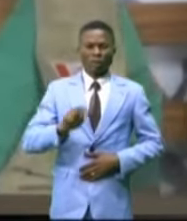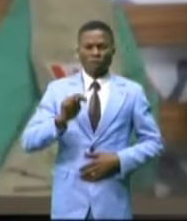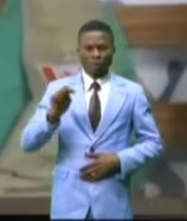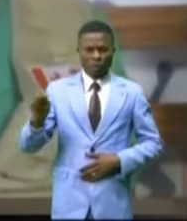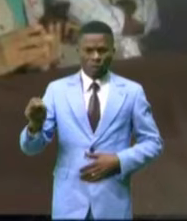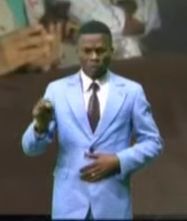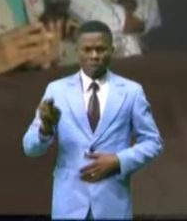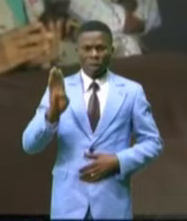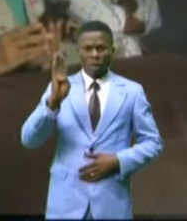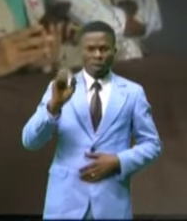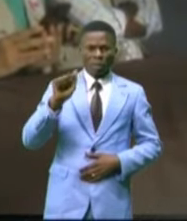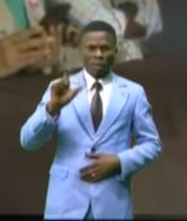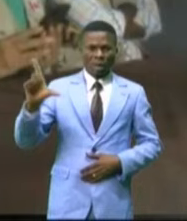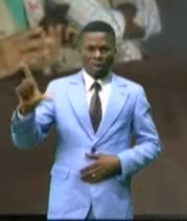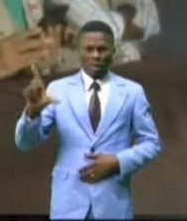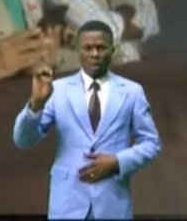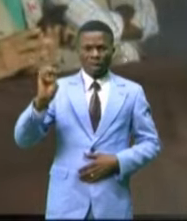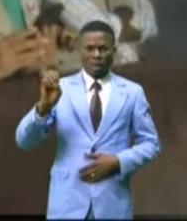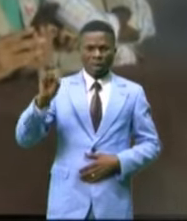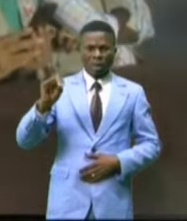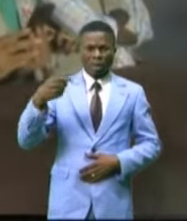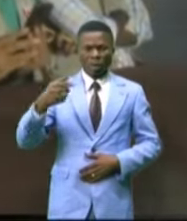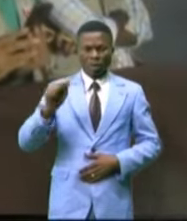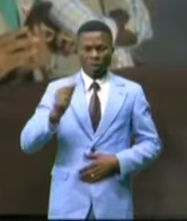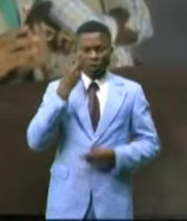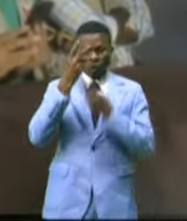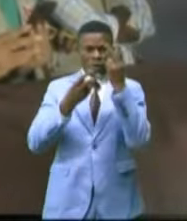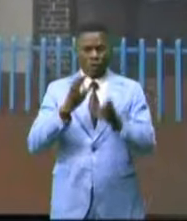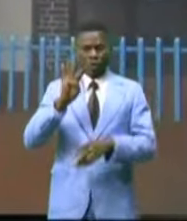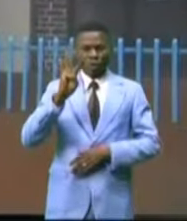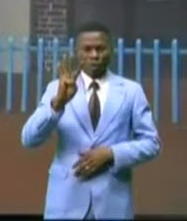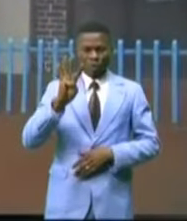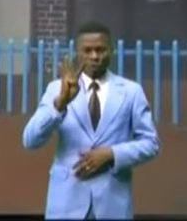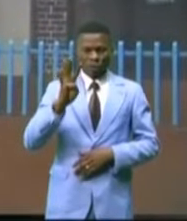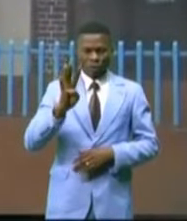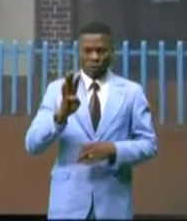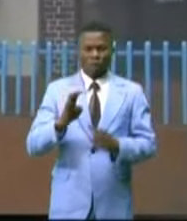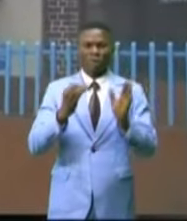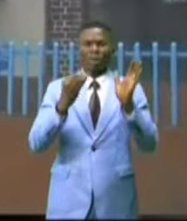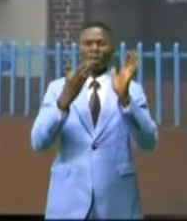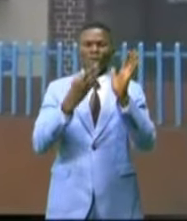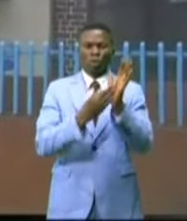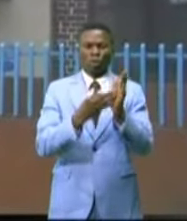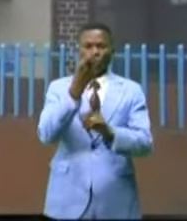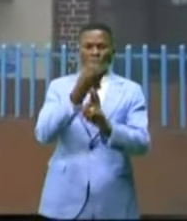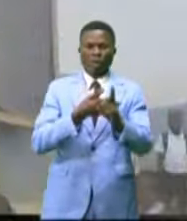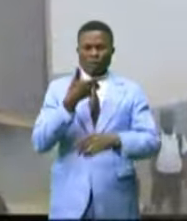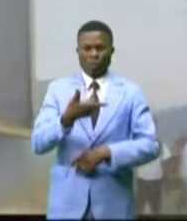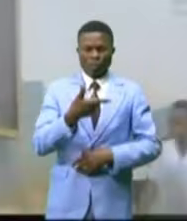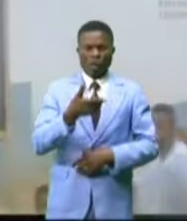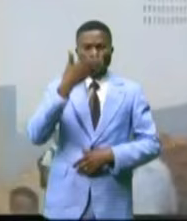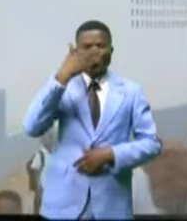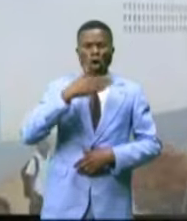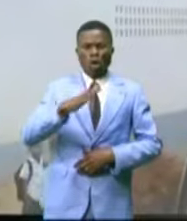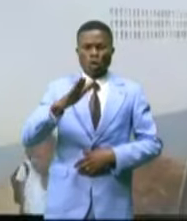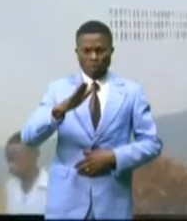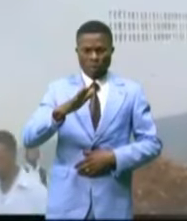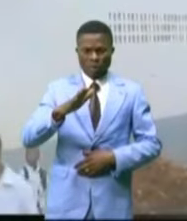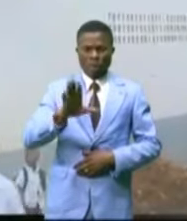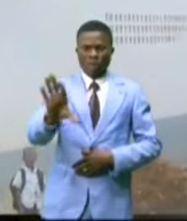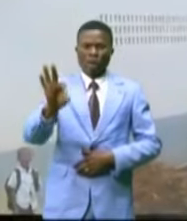balengo a visité ce jeudi 8 février la division provinciale de la santé de sud- kivou et les hôpitaux de référence